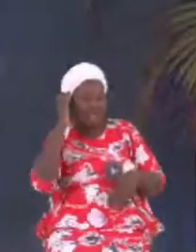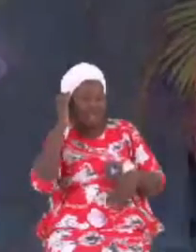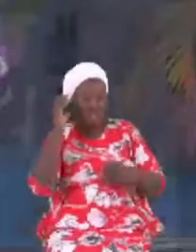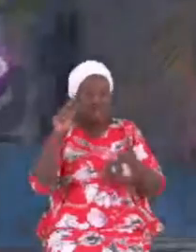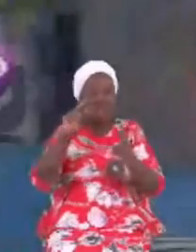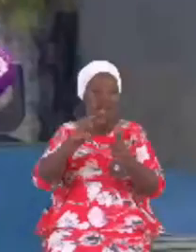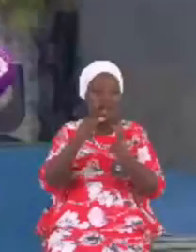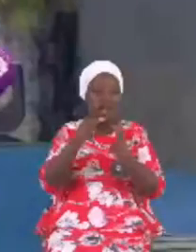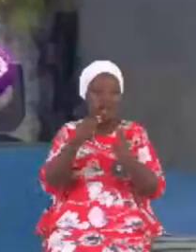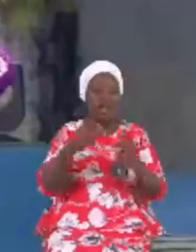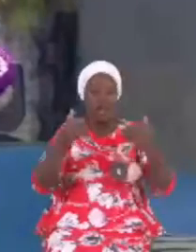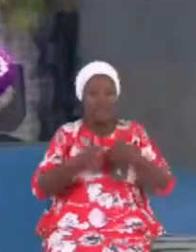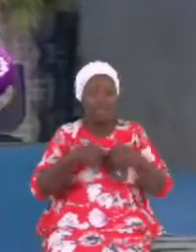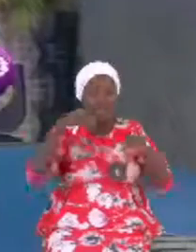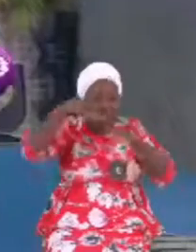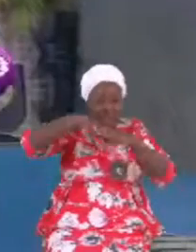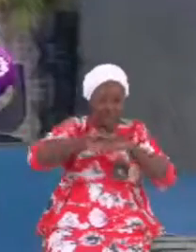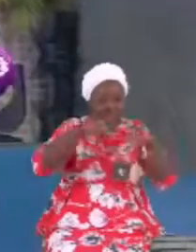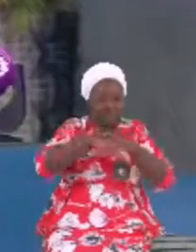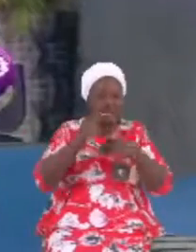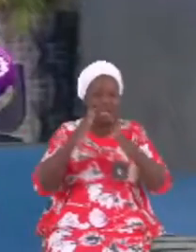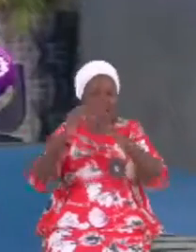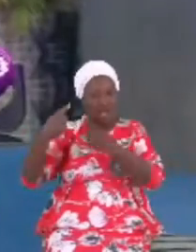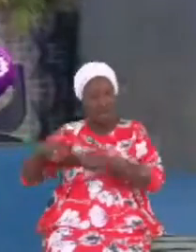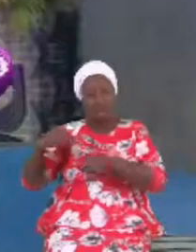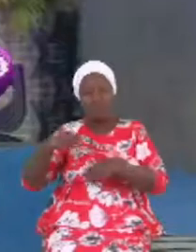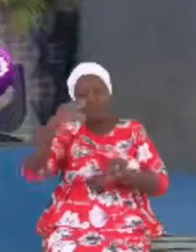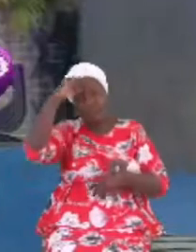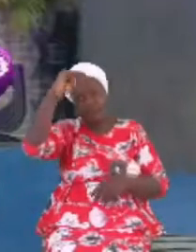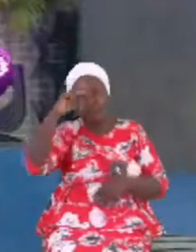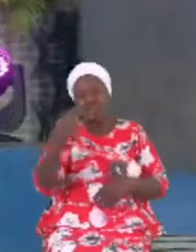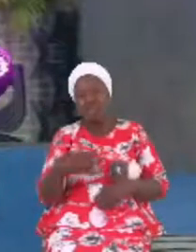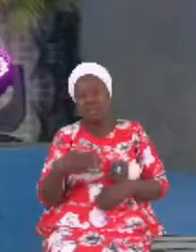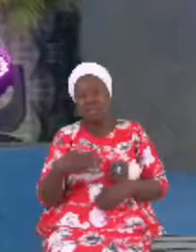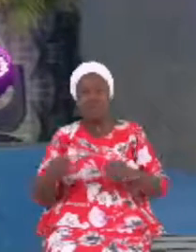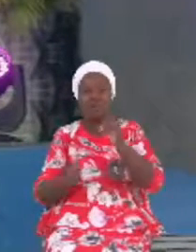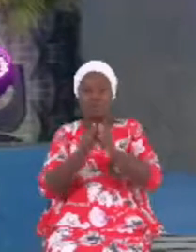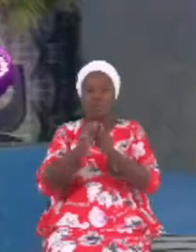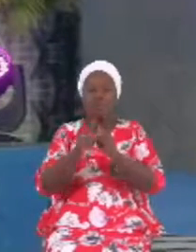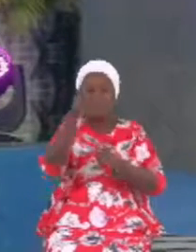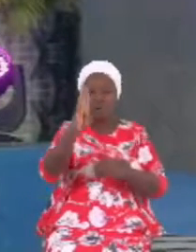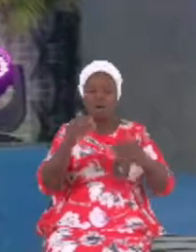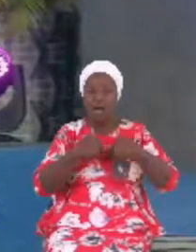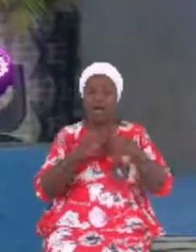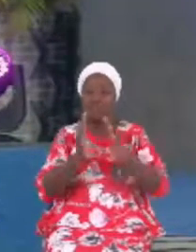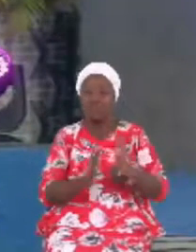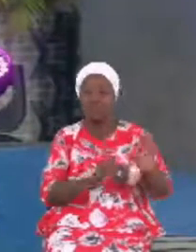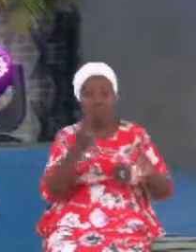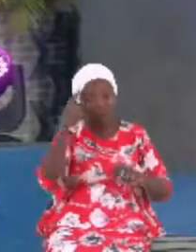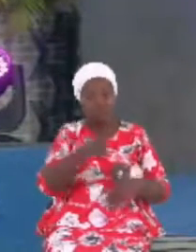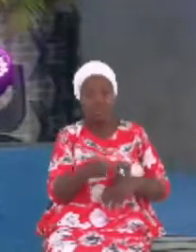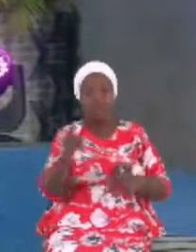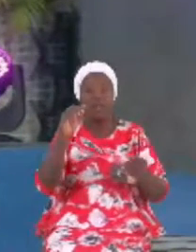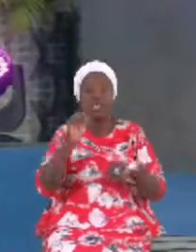Mais comme il est écrit, ce sont des choses que l'œil n'a point vues, que l'oreille n'a point entendues, et qui ne sont point montées au cœur de